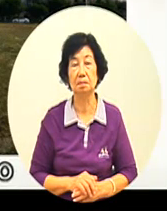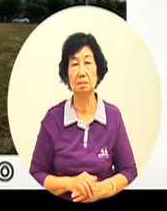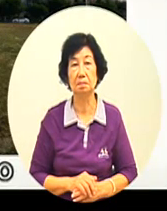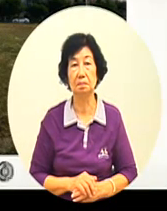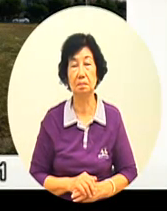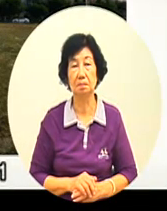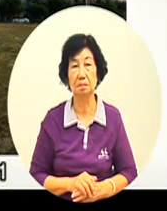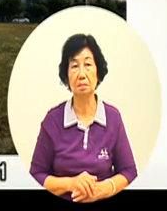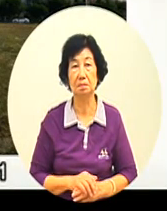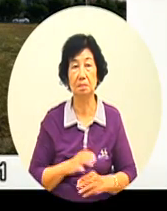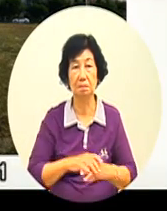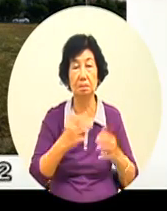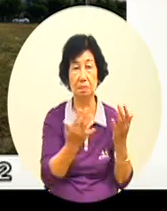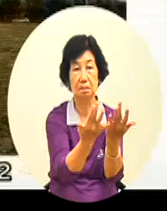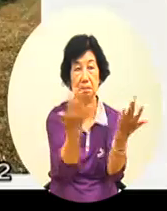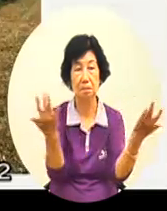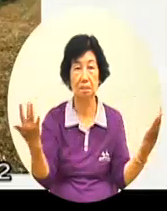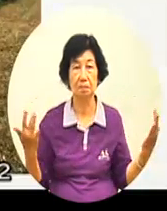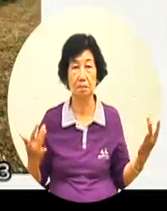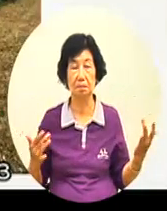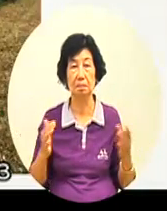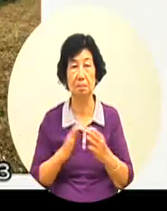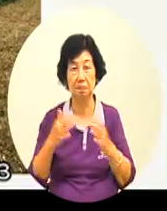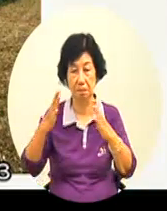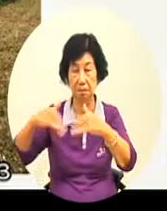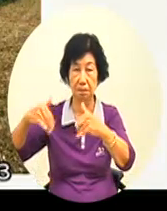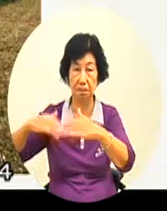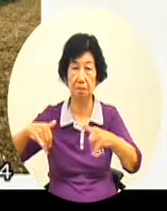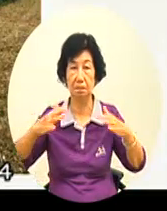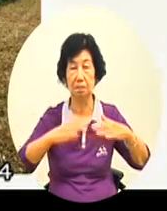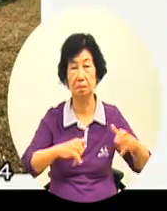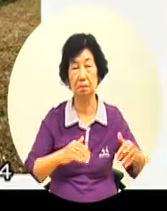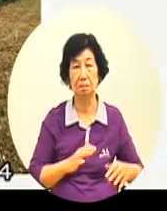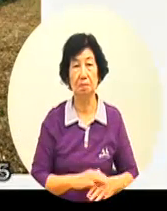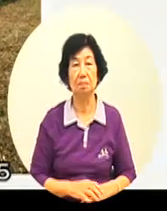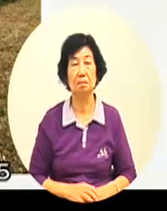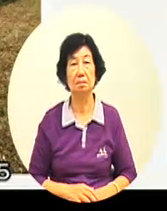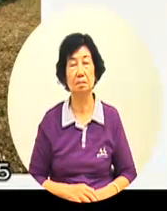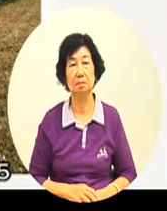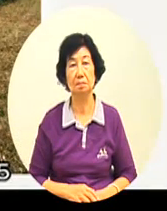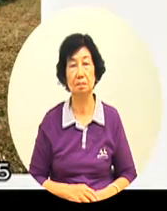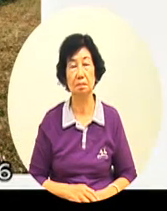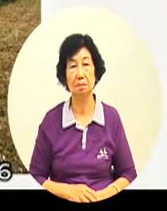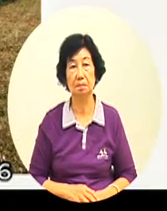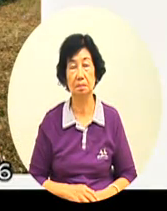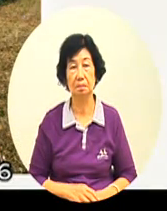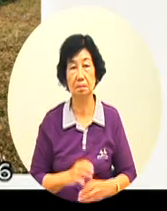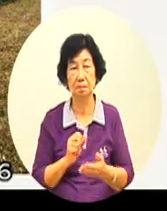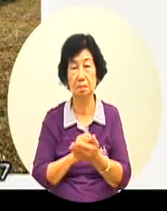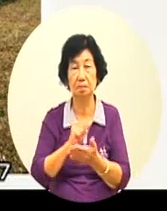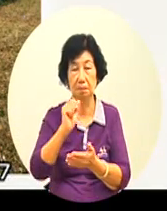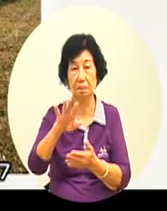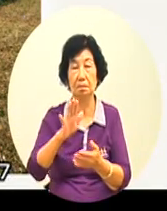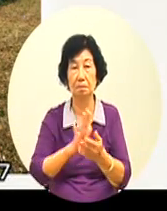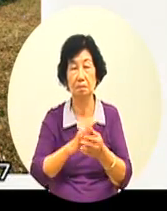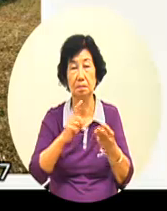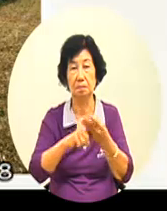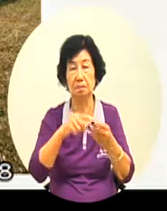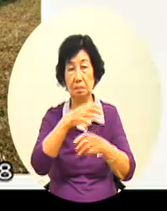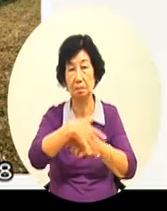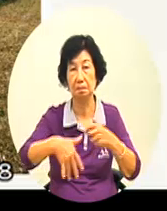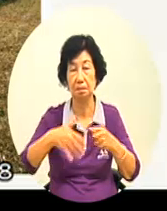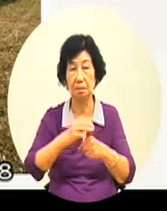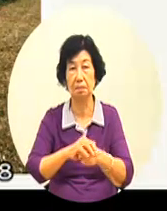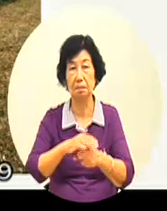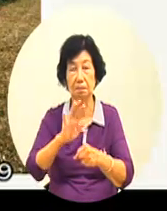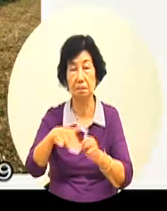护栏也都倒塌了。你看看，大概跟诸位报告，这边有个